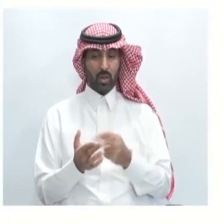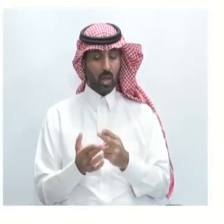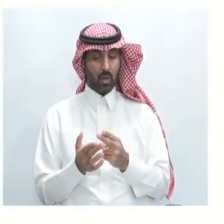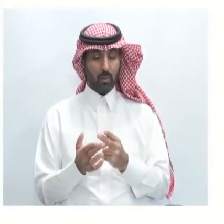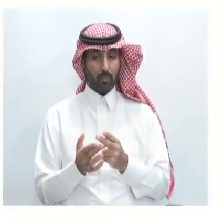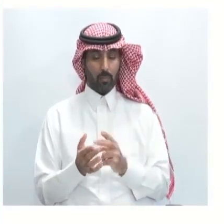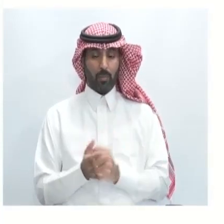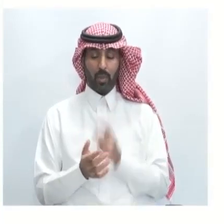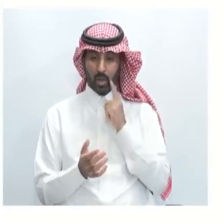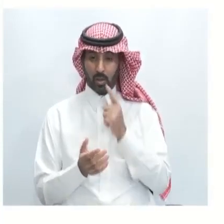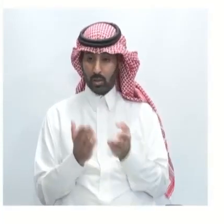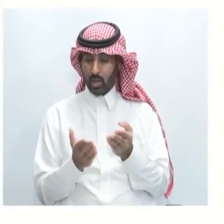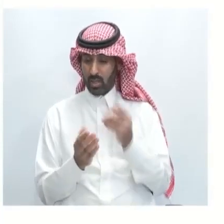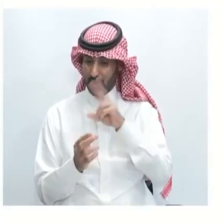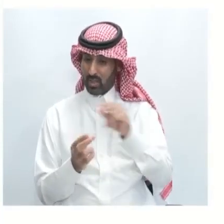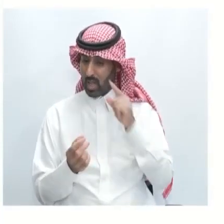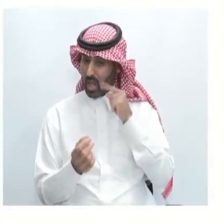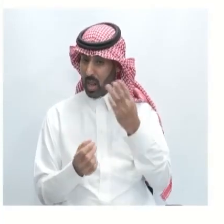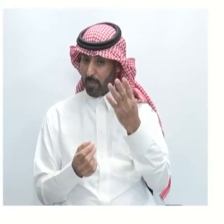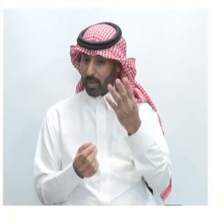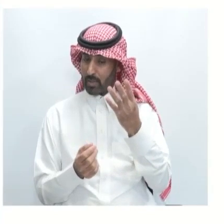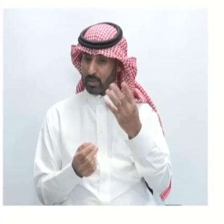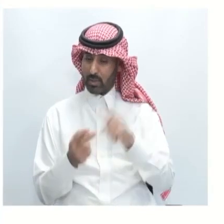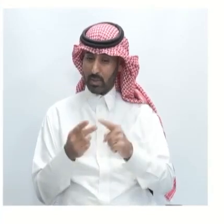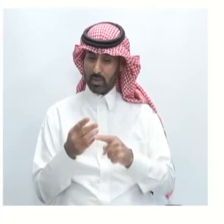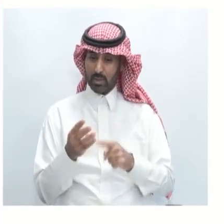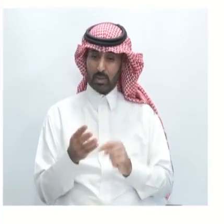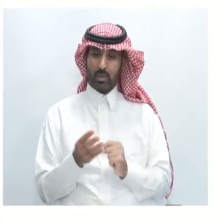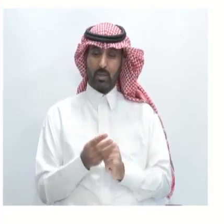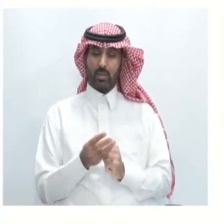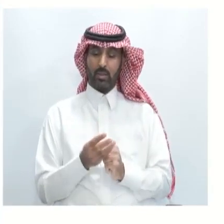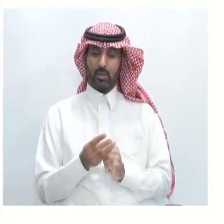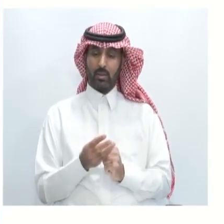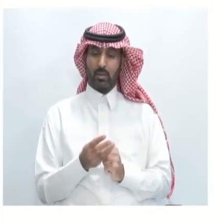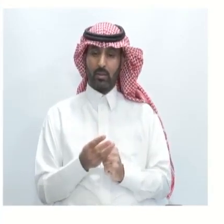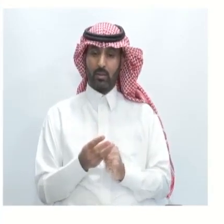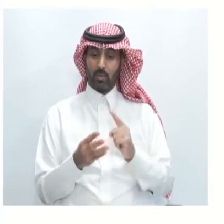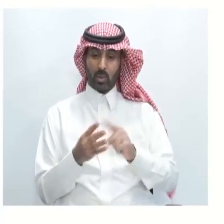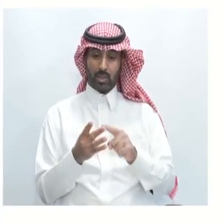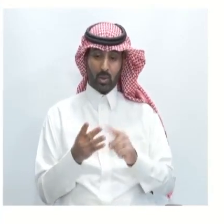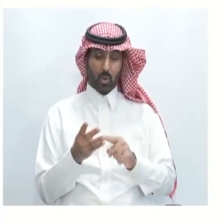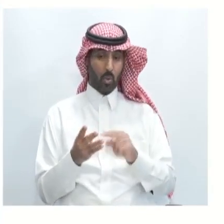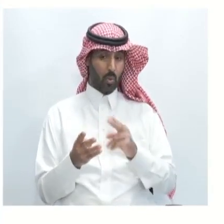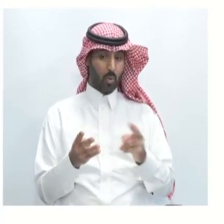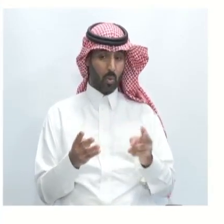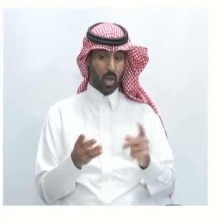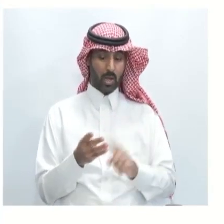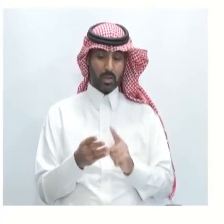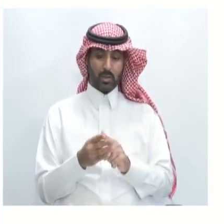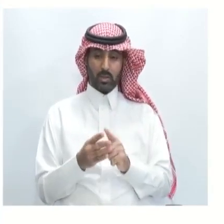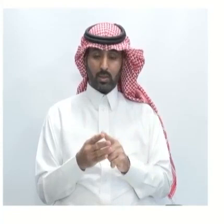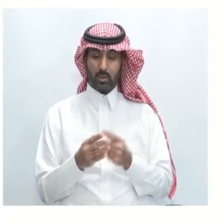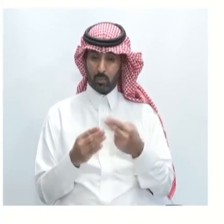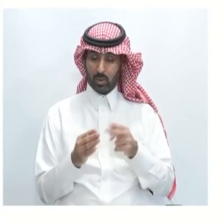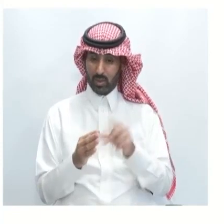في القياس اربعه اشكال نعيد بشكل سريع الان سنتحدث عن الشكل الاول الشكل الاول عباره